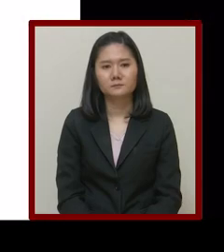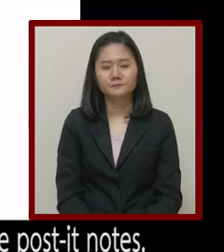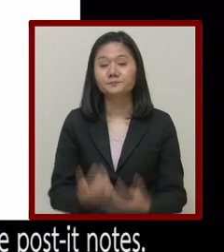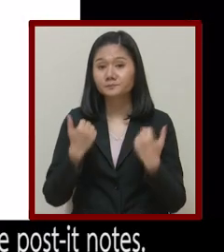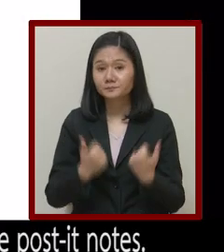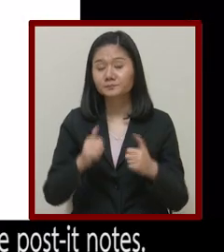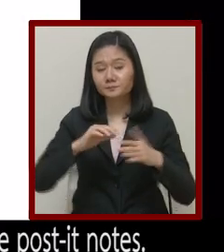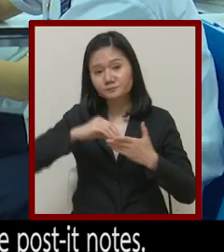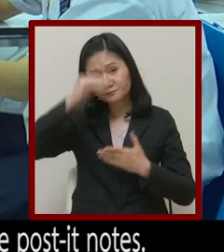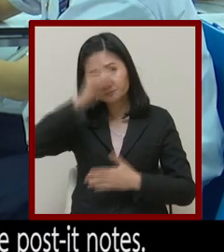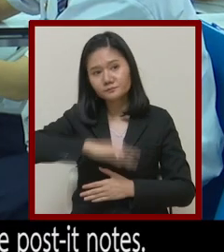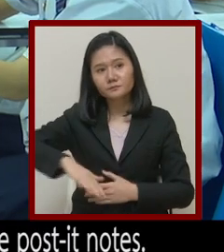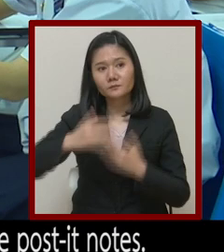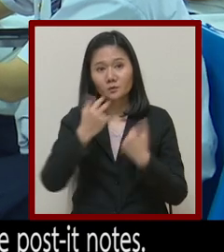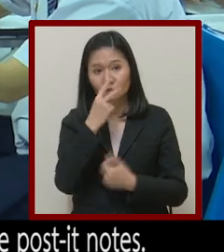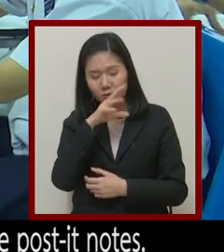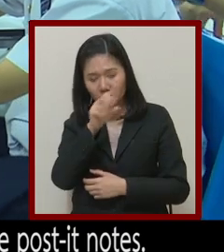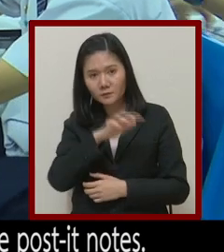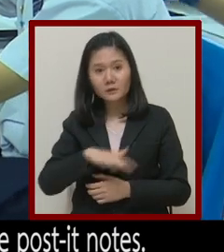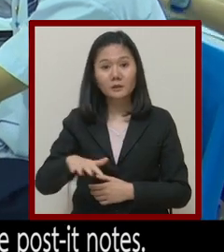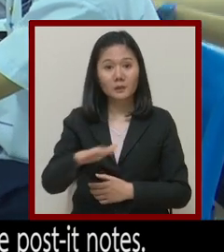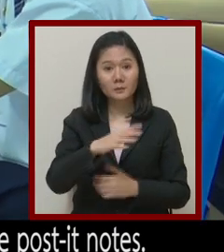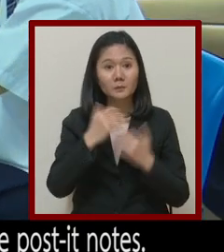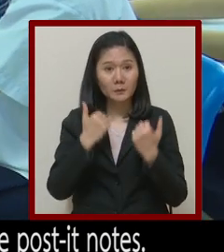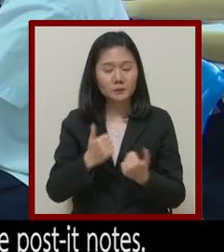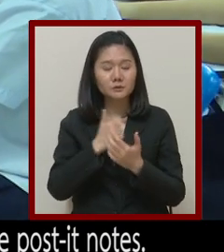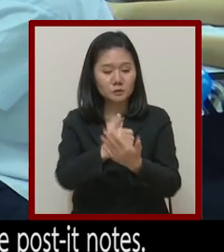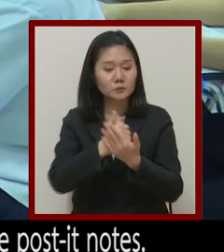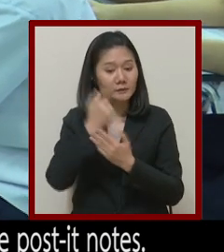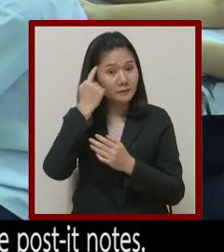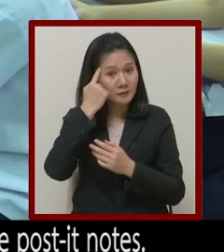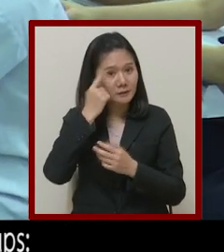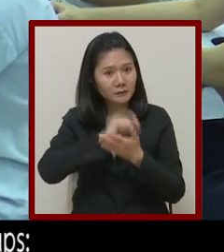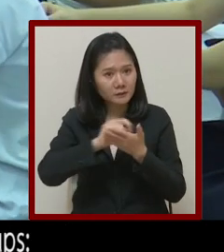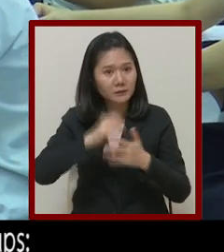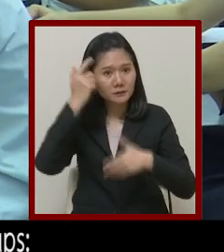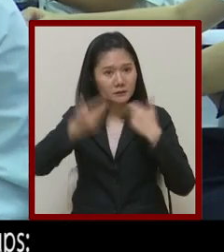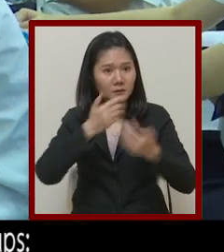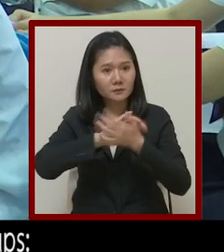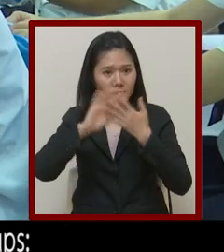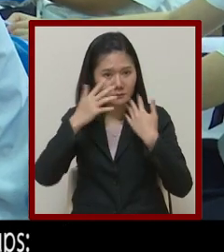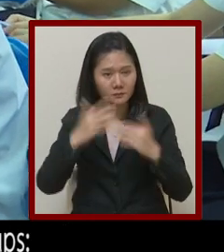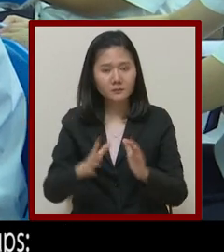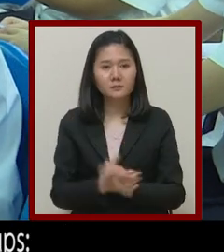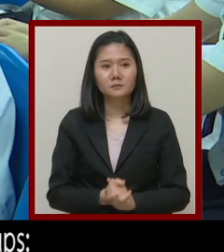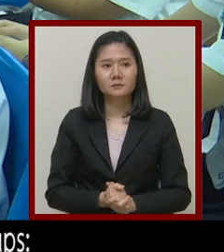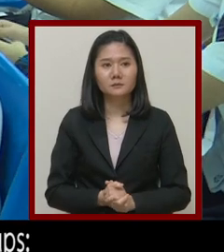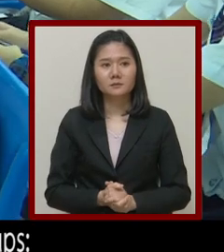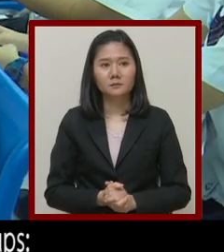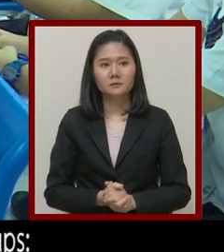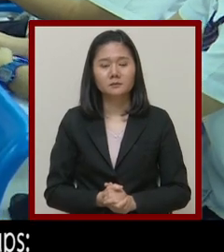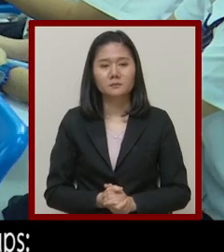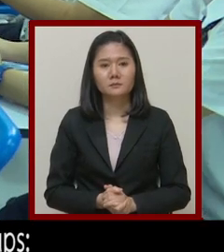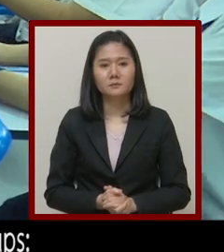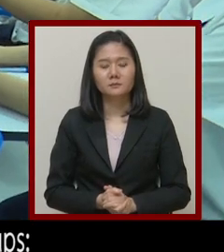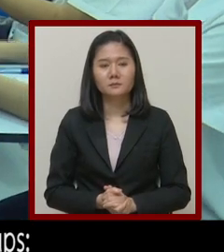เอาละค่ะนักเรียนคะครูสังเกตเห็นว่าพวกเราเนี่ยได้ช่วยกันคิดแล้วก็เขียนกิจกรรมลงไปในกระดาษโพสต์อิทที่ครูได้